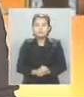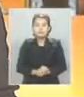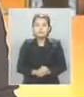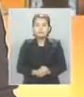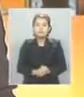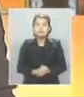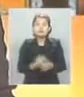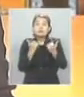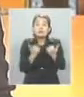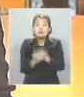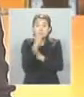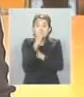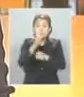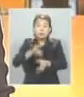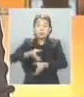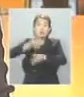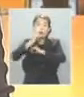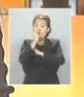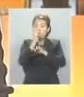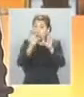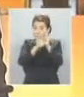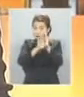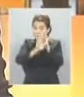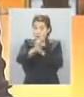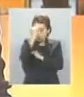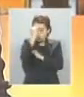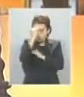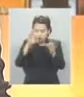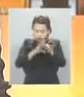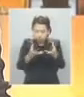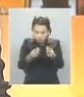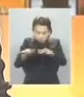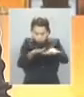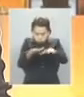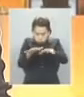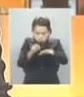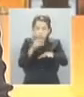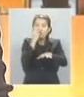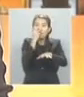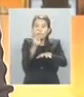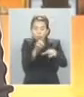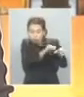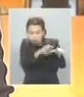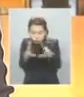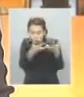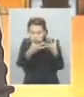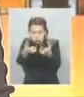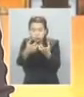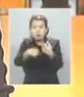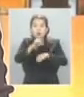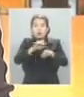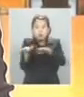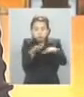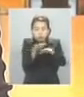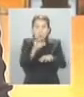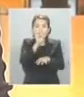ช่วงนี้เราจะย้อนไปชมภาพเหตุการณ์ในช่วงที่เกิดแผ่นดินไหวนะคะซึ่งแสดงให้เห็นถึงความรุนแรงของแผ่นดินไหวขนาด 8.9 ริกเต